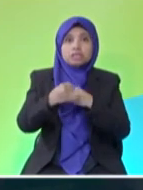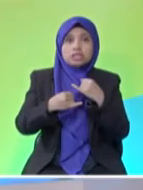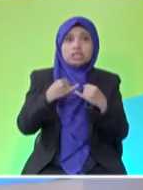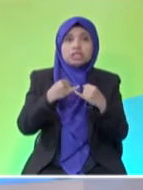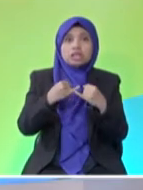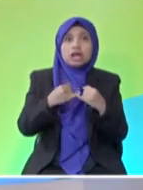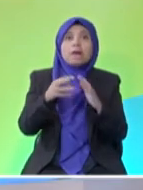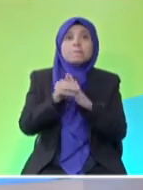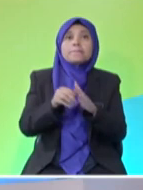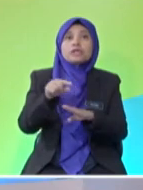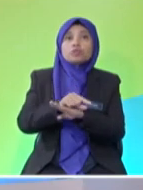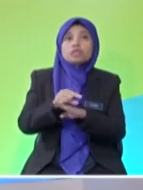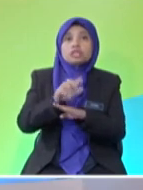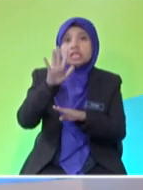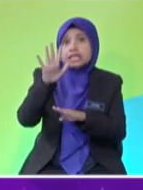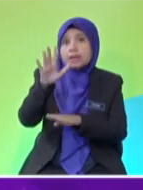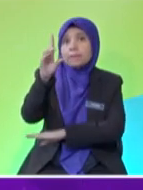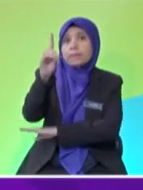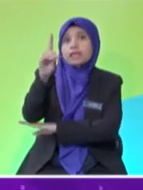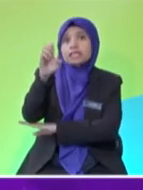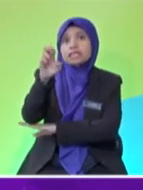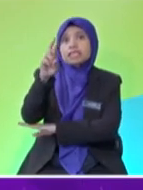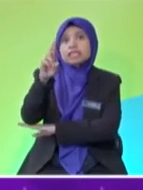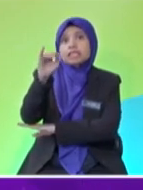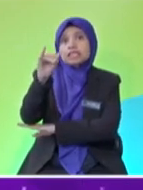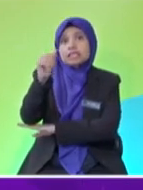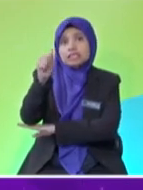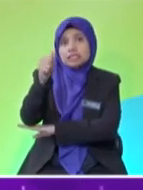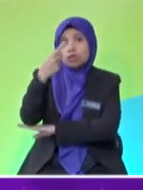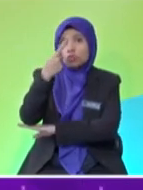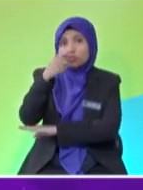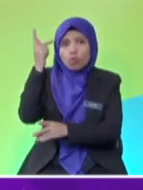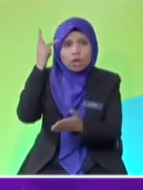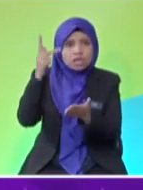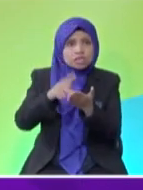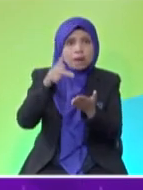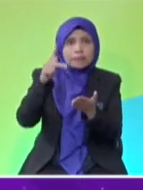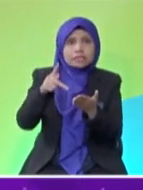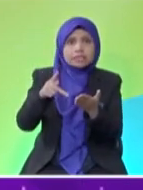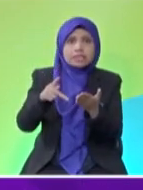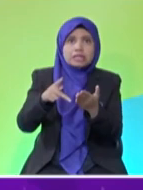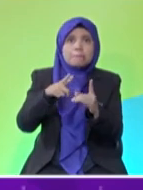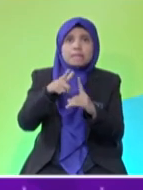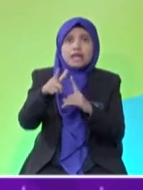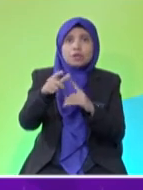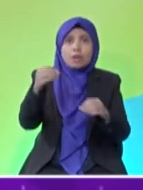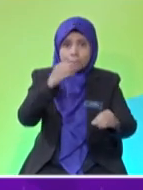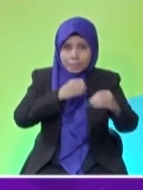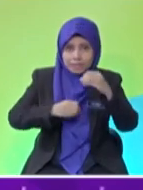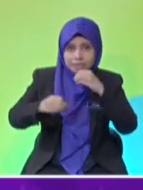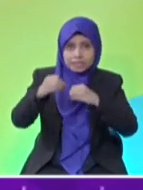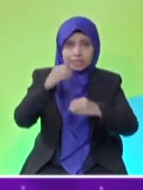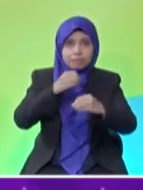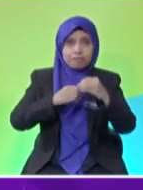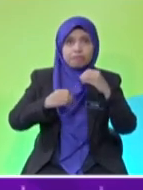menggunakan lima jari untuk mengenal pasti objek melalui penyesatan itu yang pertama